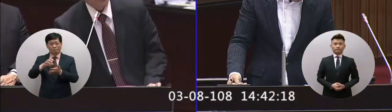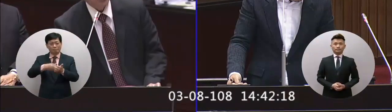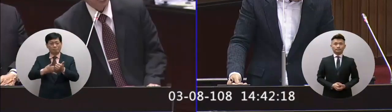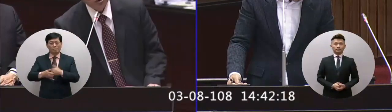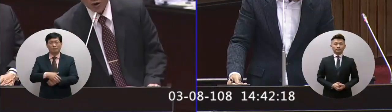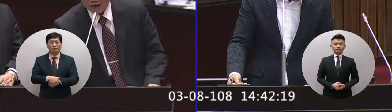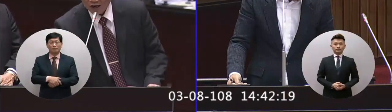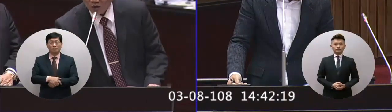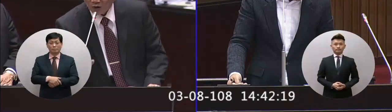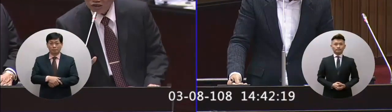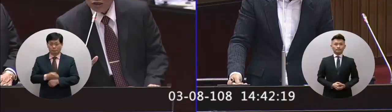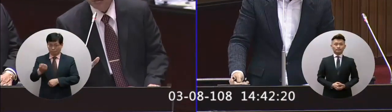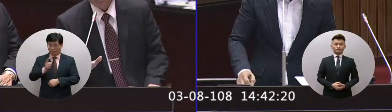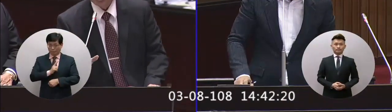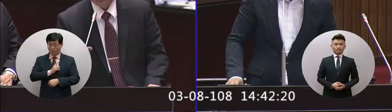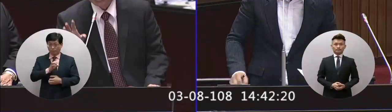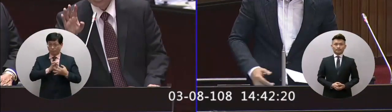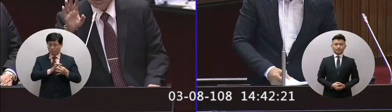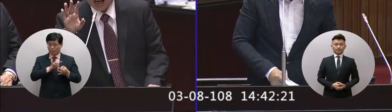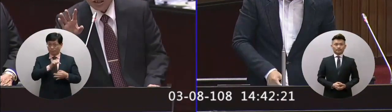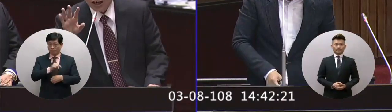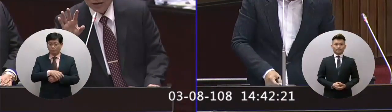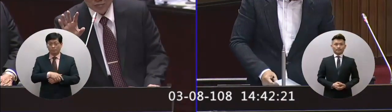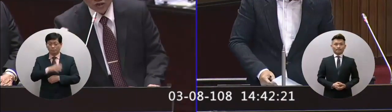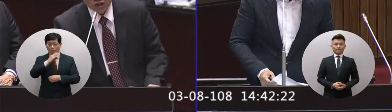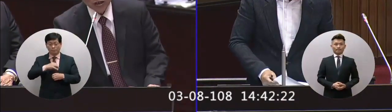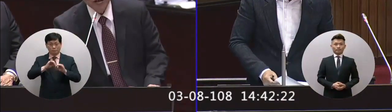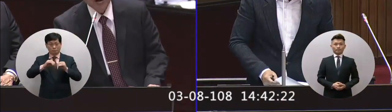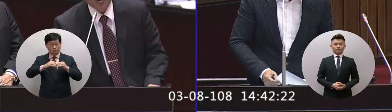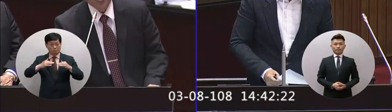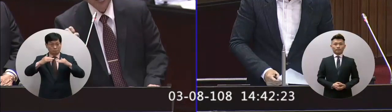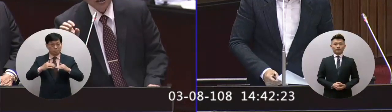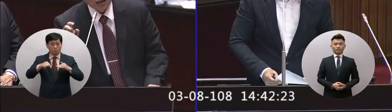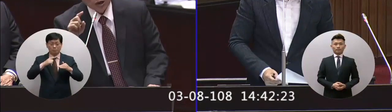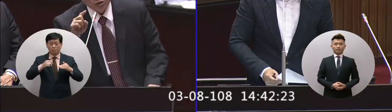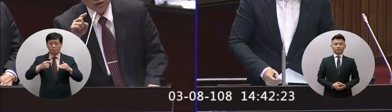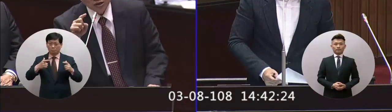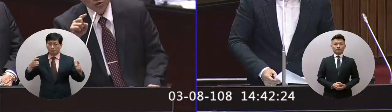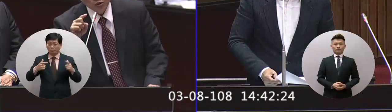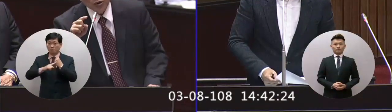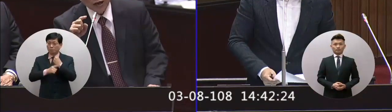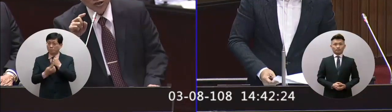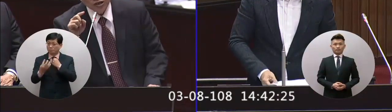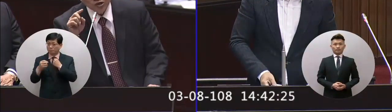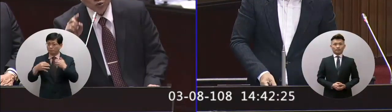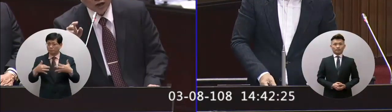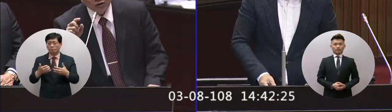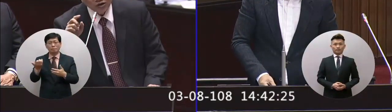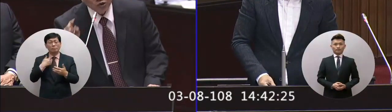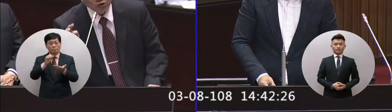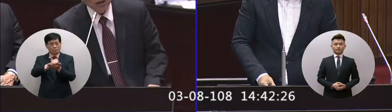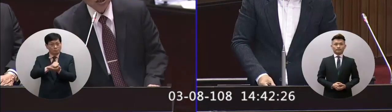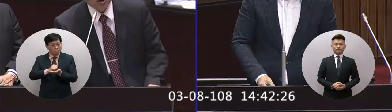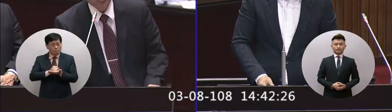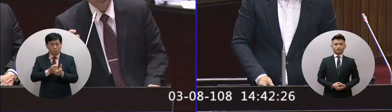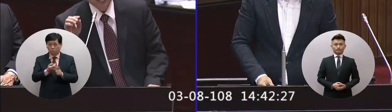報告一下就是委員在關心的就是下線的民族剛才對委員的資